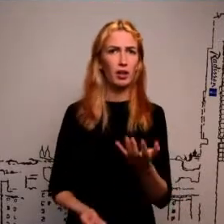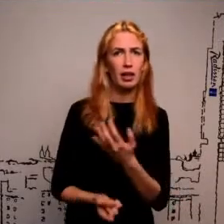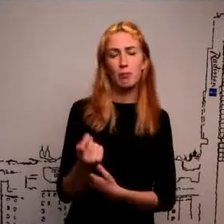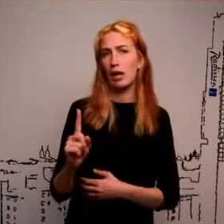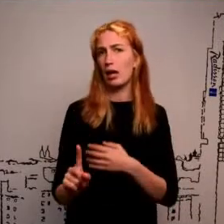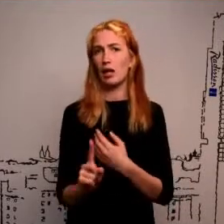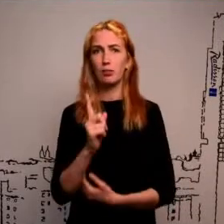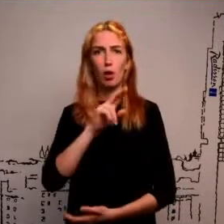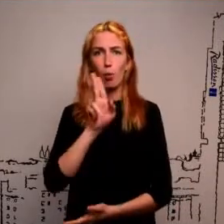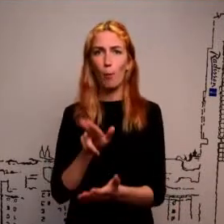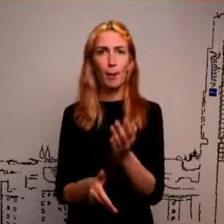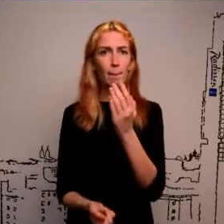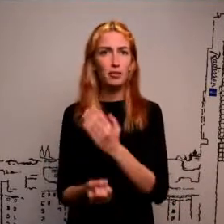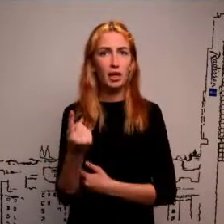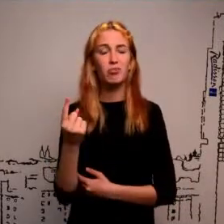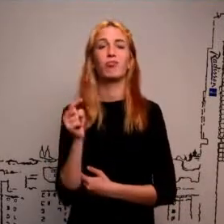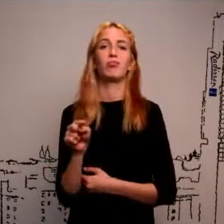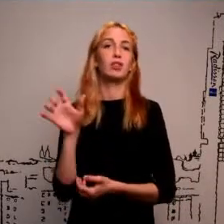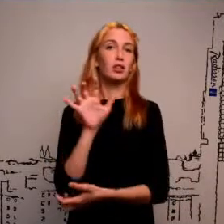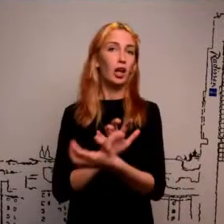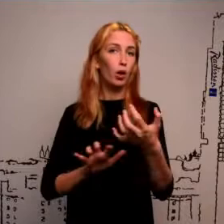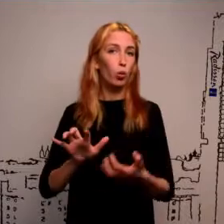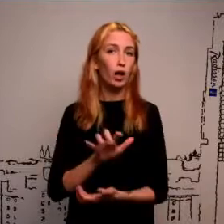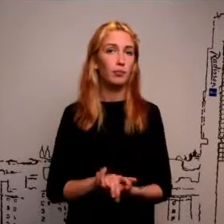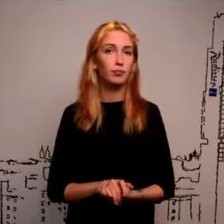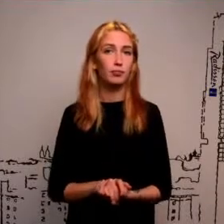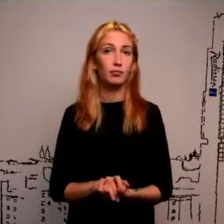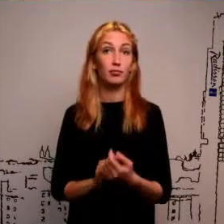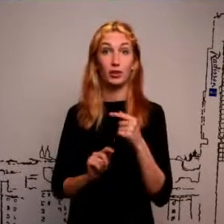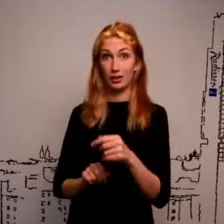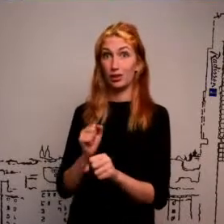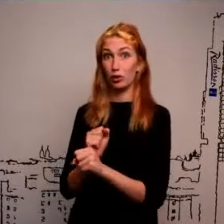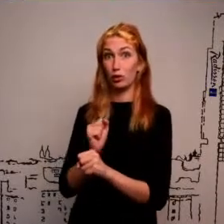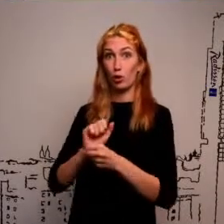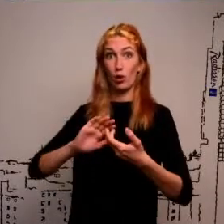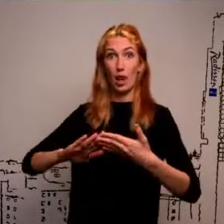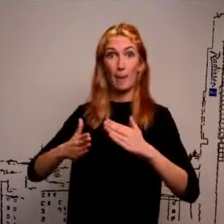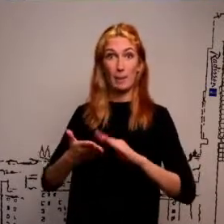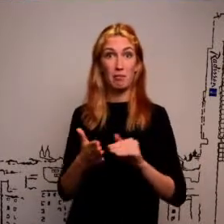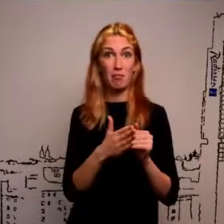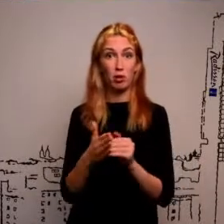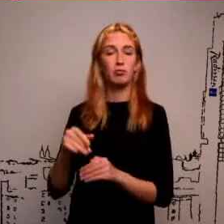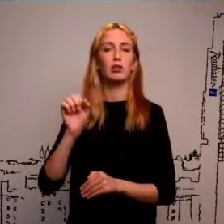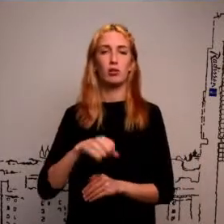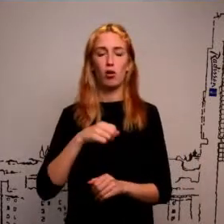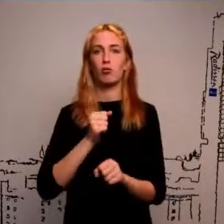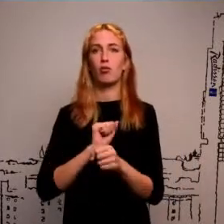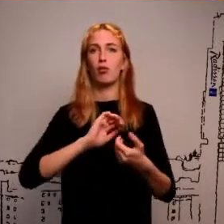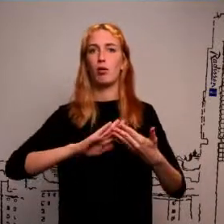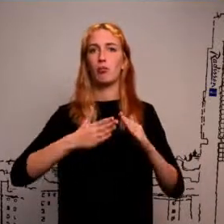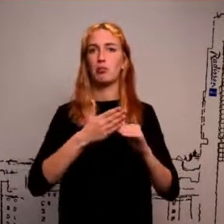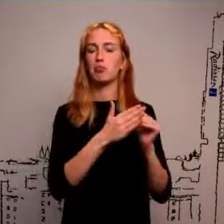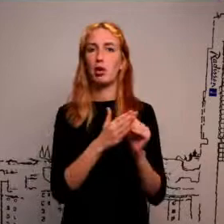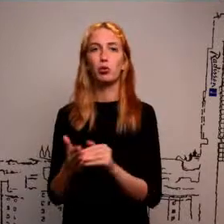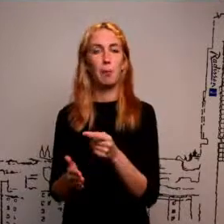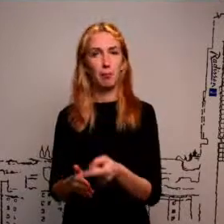probleemid, võt siis läheb juba keeruliseks. Ja siis tuleb mängu ka see tööleping. Ja siis tuleb mängu tööleping ja kõik